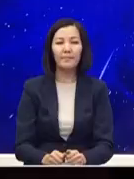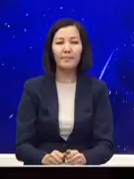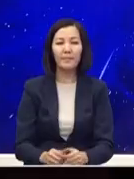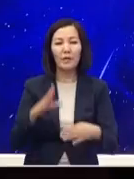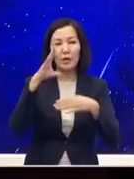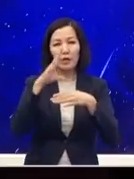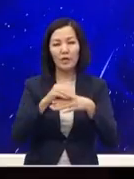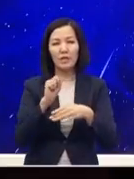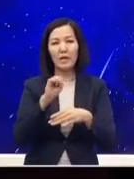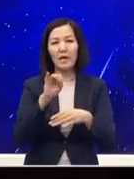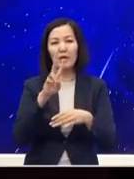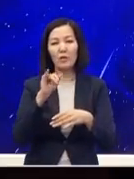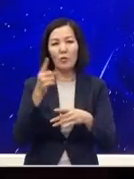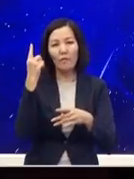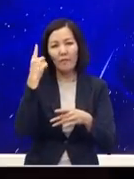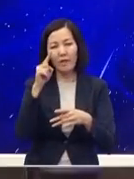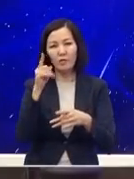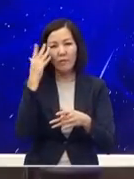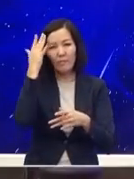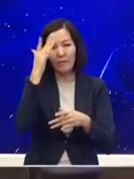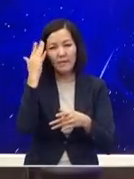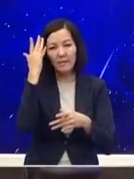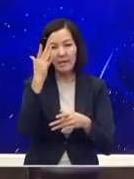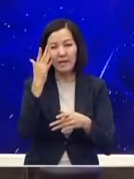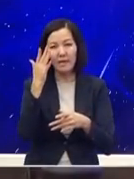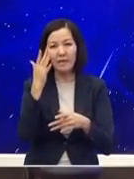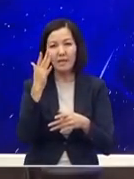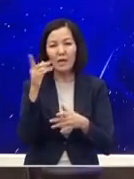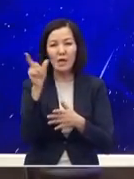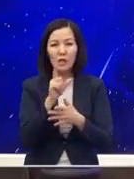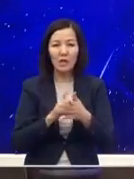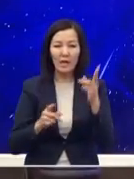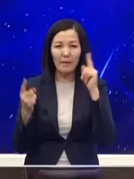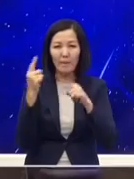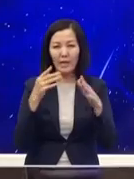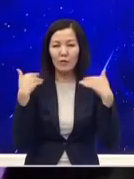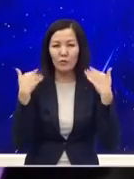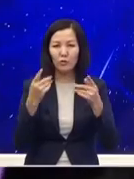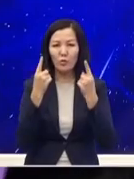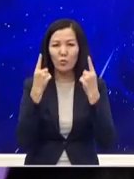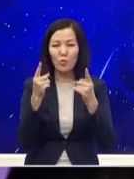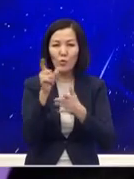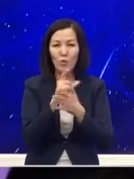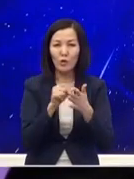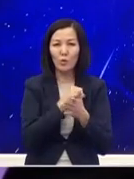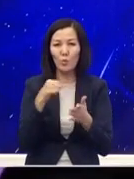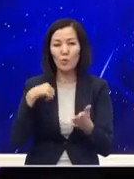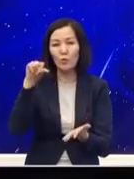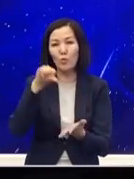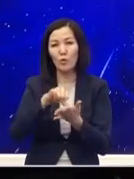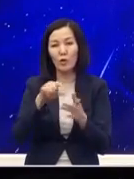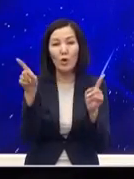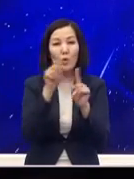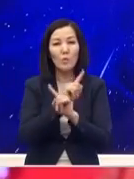Кешті Айнұр Төлеудің философиялық астары мен терең ерімге толы туындылары жалғады. Өрелеңдер ақынның өз орындауында